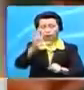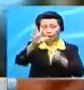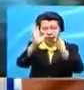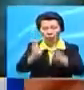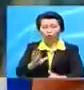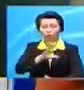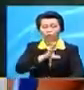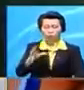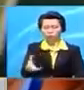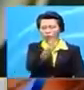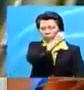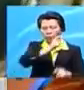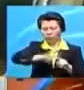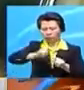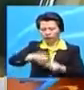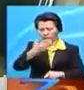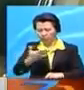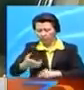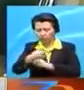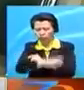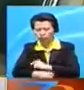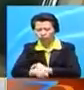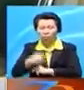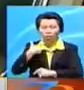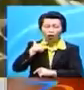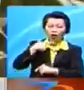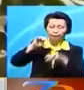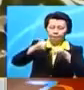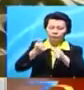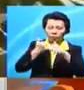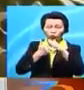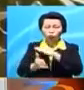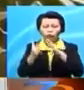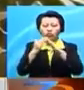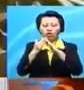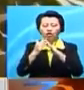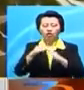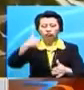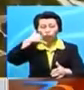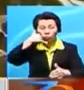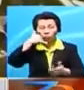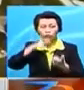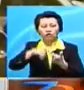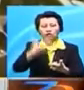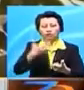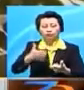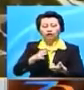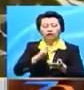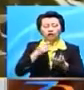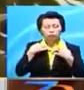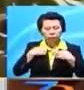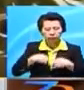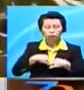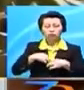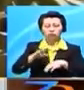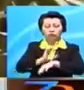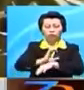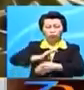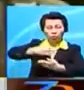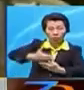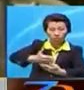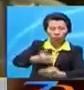polis merampas pelbagai barangan curi, samun dan pecah rumah, antaranya telefon bimbit, barangan kemas, komputer riba